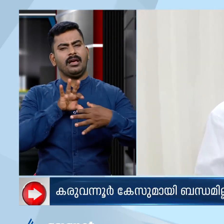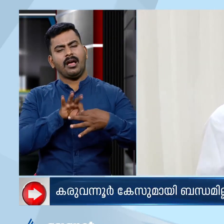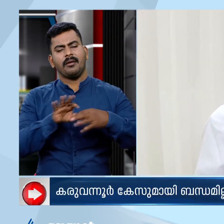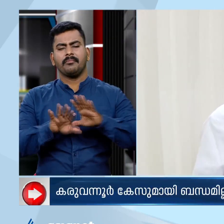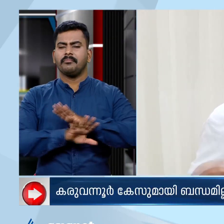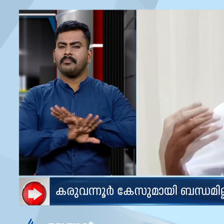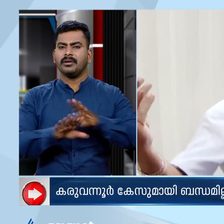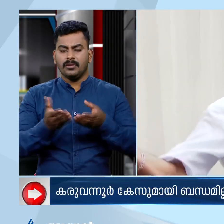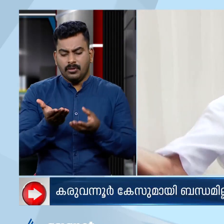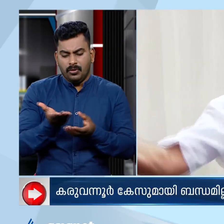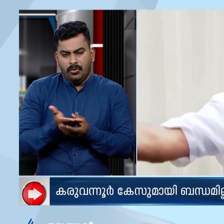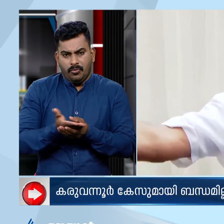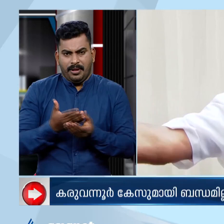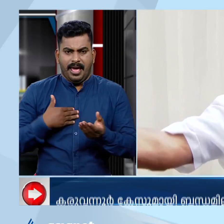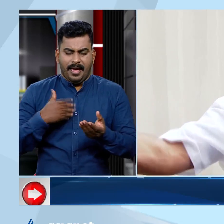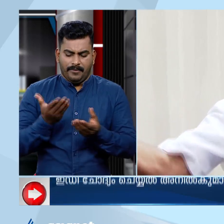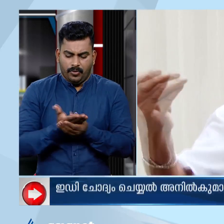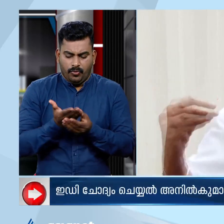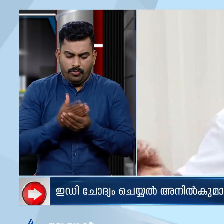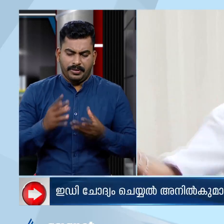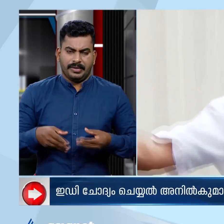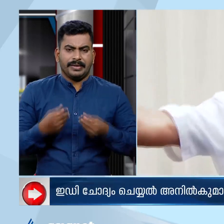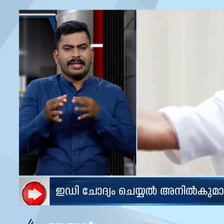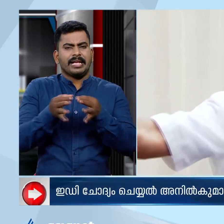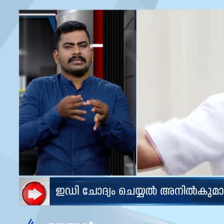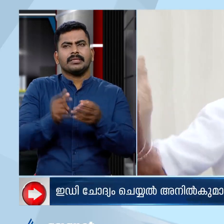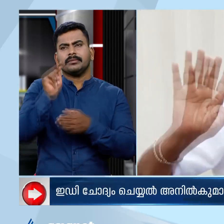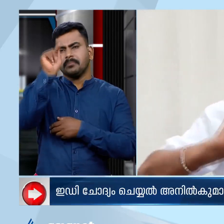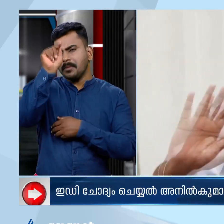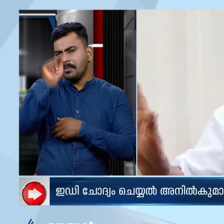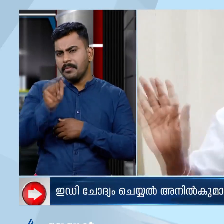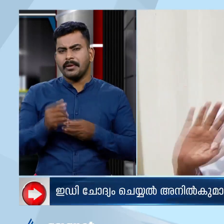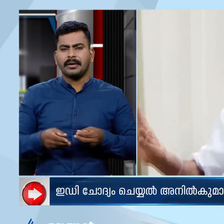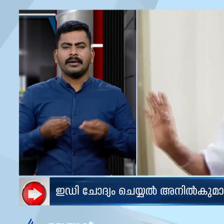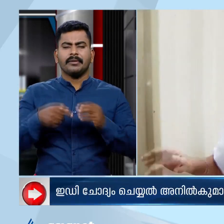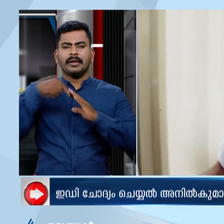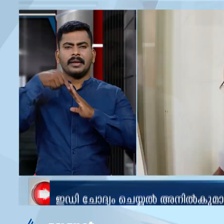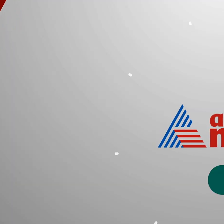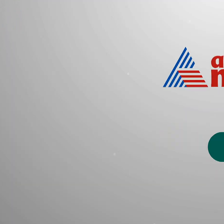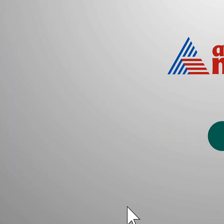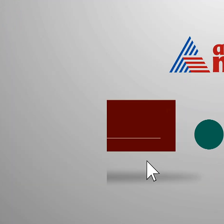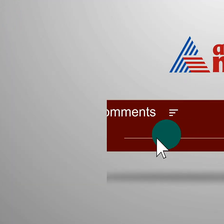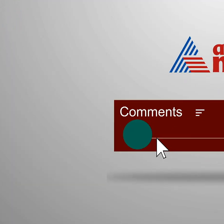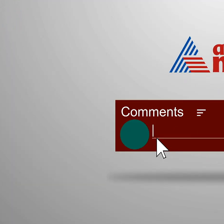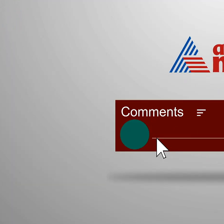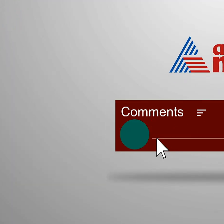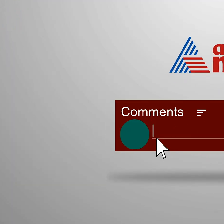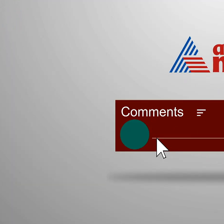അതുകൊണ്ടാണ്, വേറൊന്നുമില്ല. അതുകൊണ്ട് വിശദീകരണം ചോദിക്കുക, എന്നെ വിളിച്ചിട്ട് ഞാൻ പോകുന്നതാണ്, അത് മാത്രമേ ഉള്ളൂ, വേറൊന്നുമില്ല.